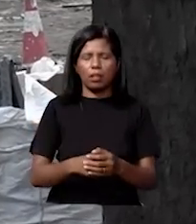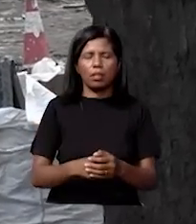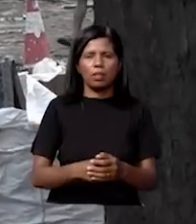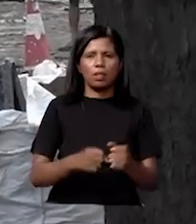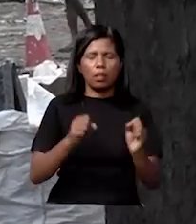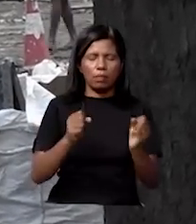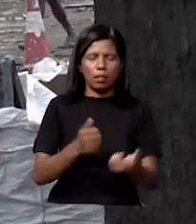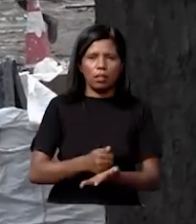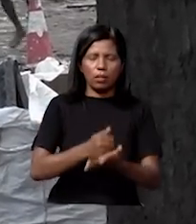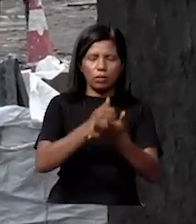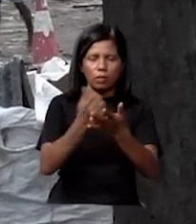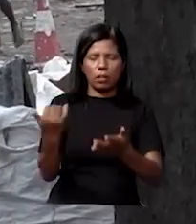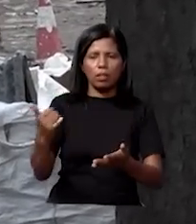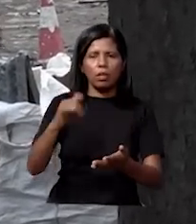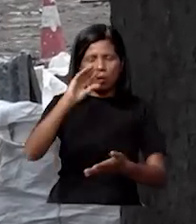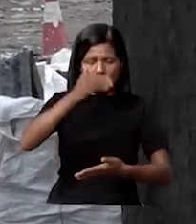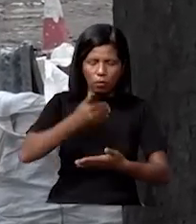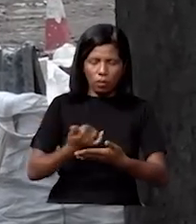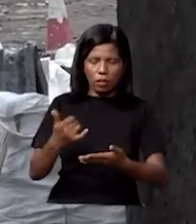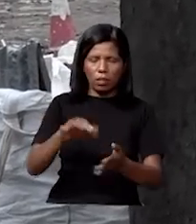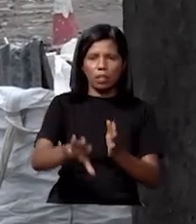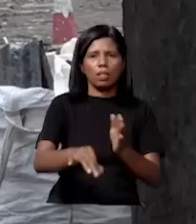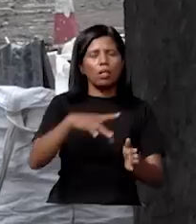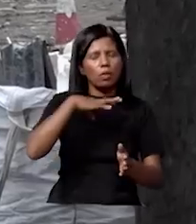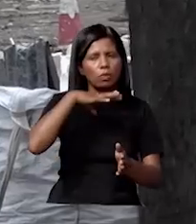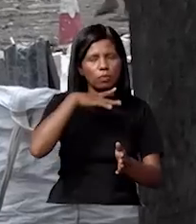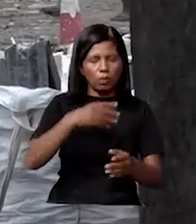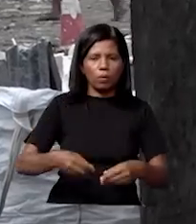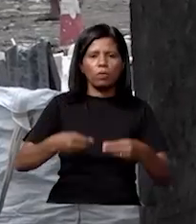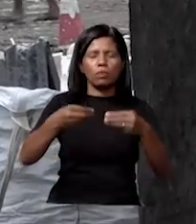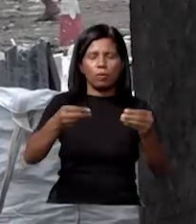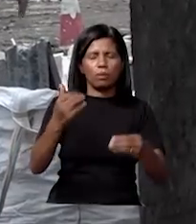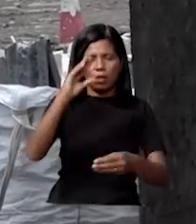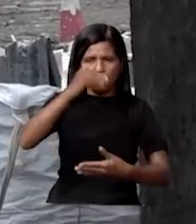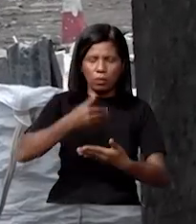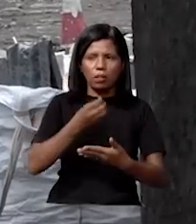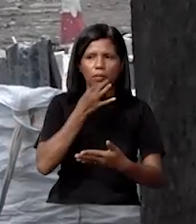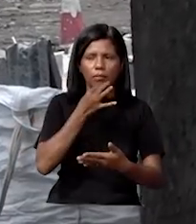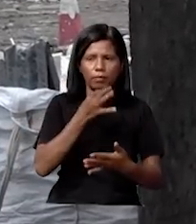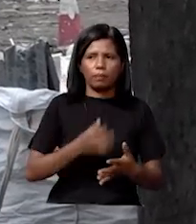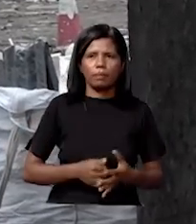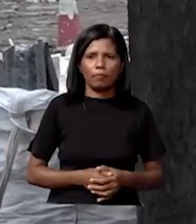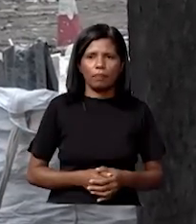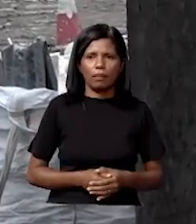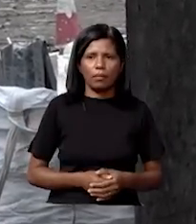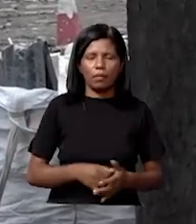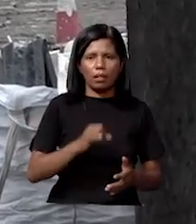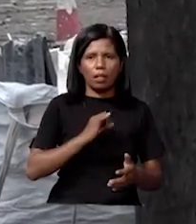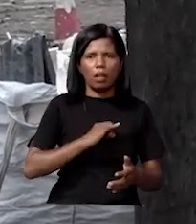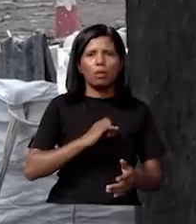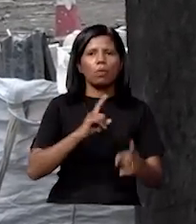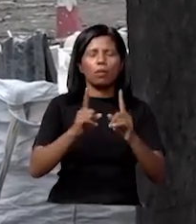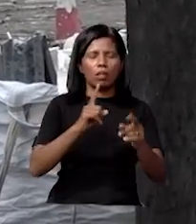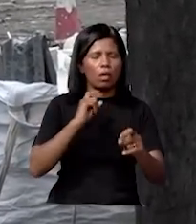ne sustenta ne wang sira lihusi hilisa san e lixo refere Senhora ne hau ne kulia katak hau lebele